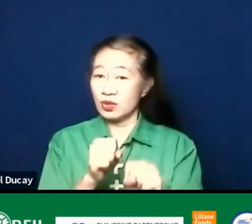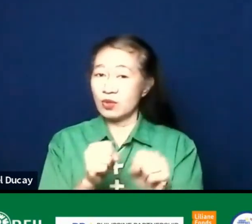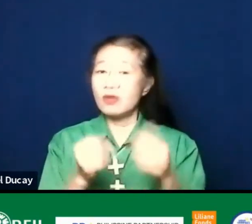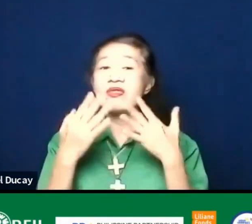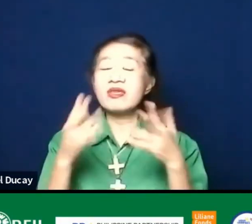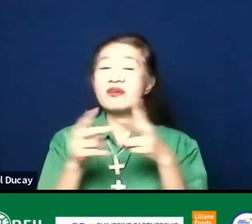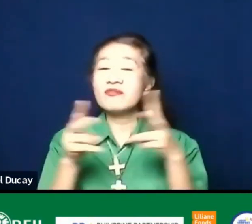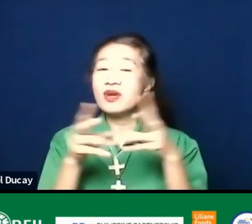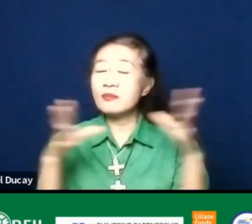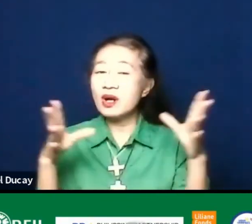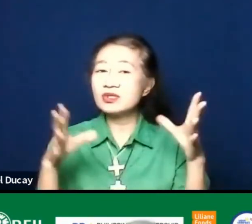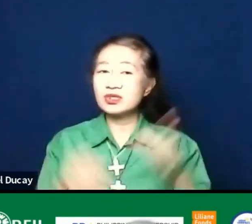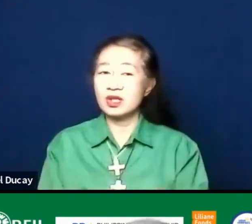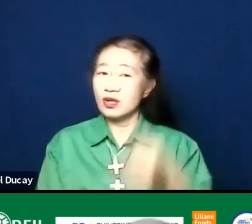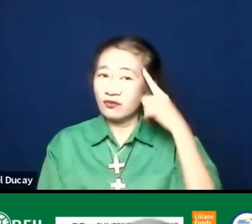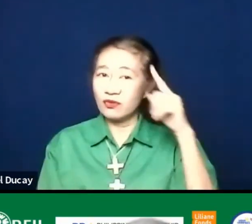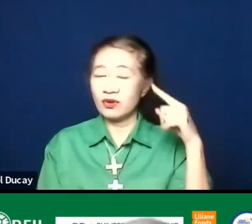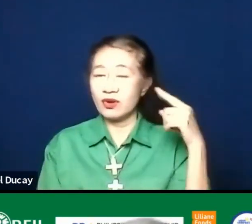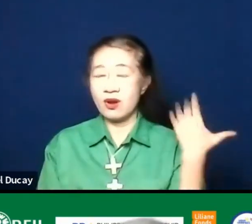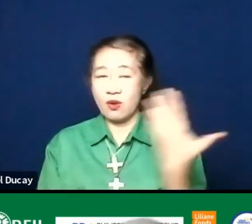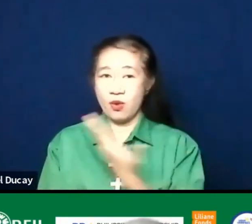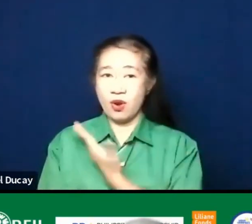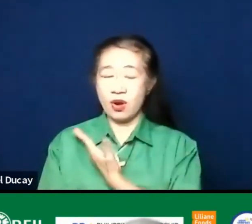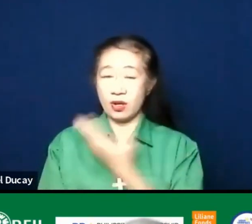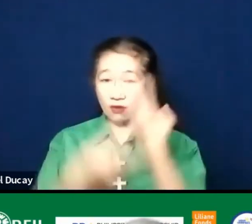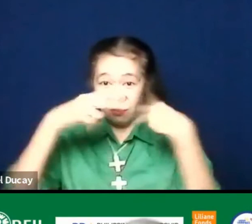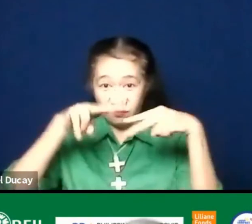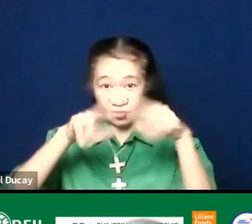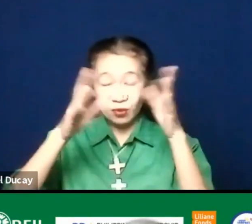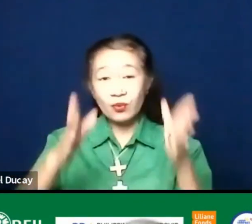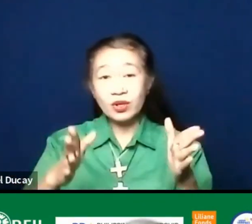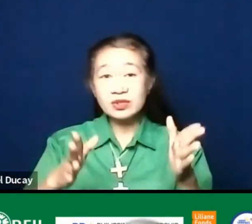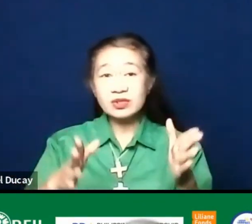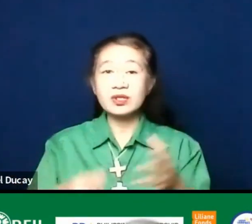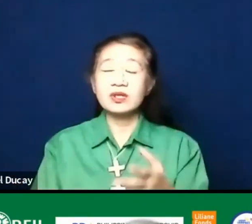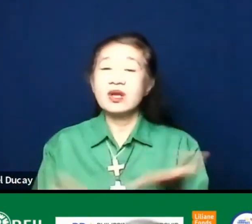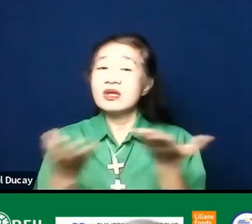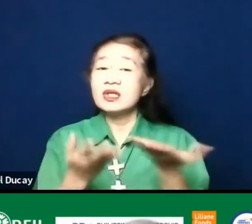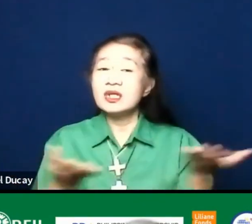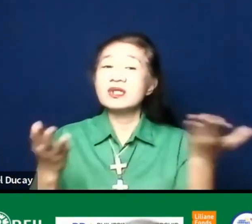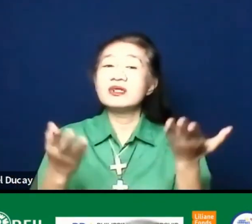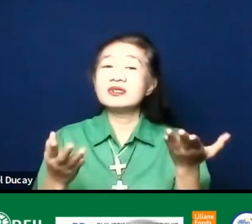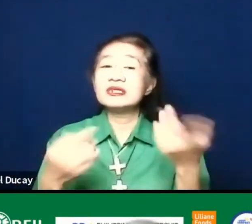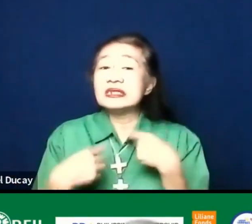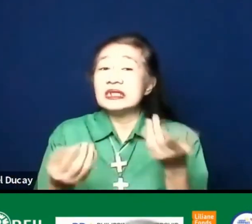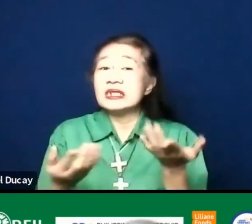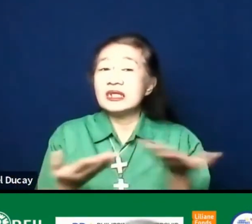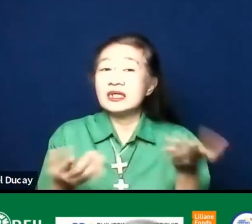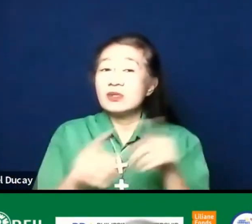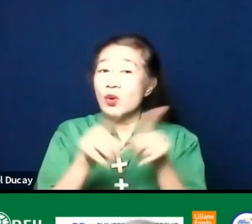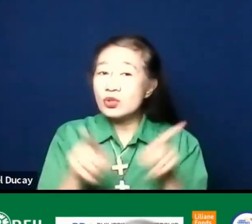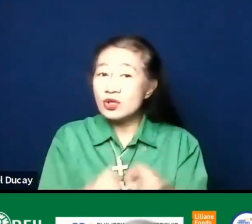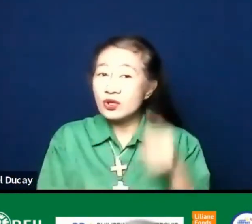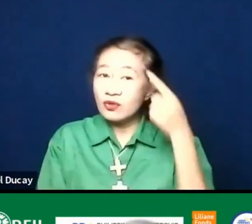maraming salamat no sa ating mga viewers no hanggang ngayon nandito pa rin sila. At siyempre no